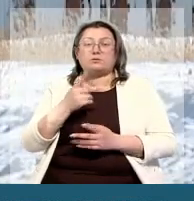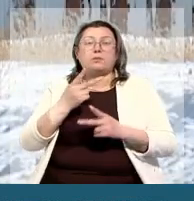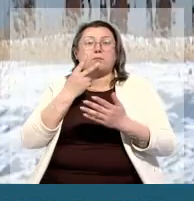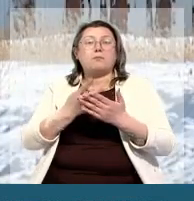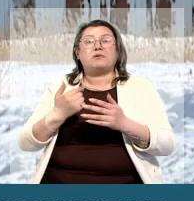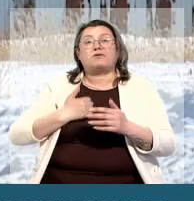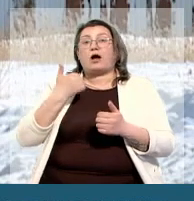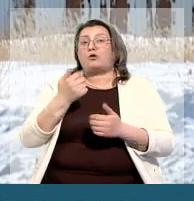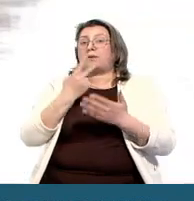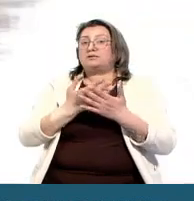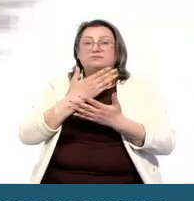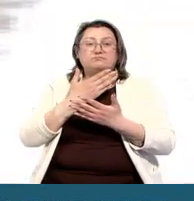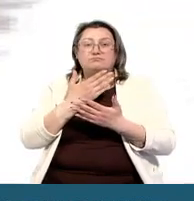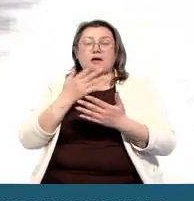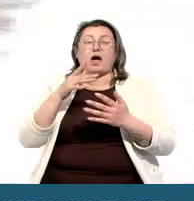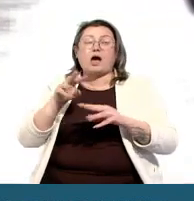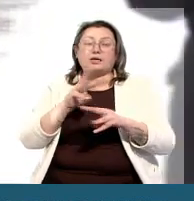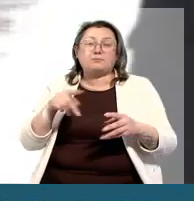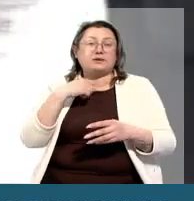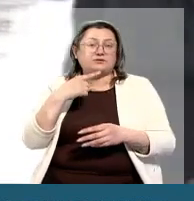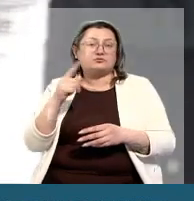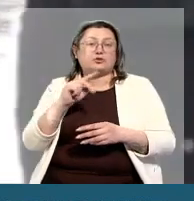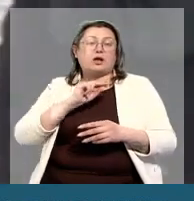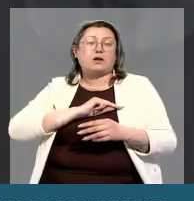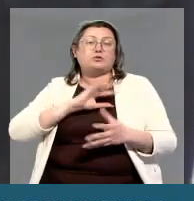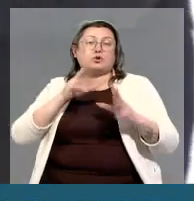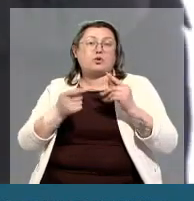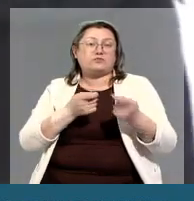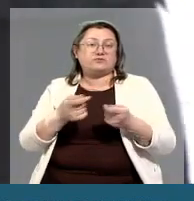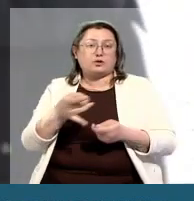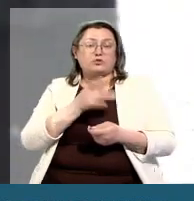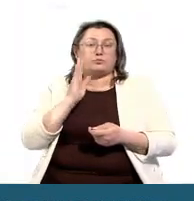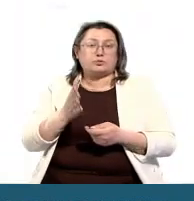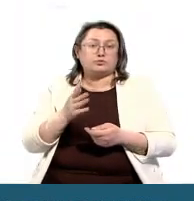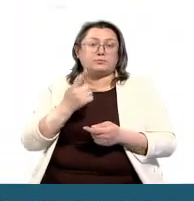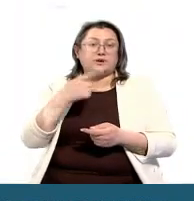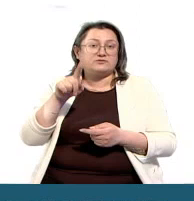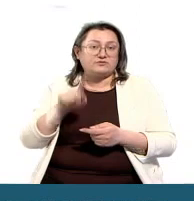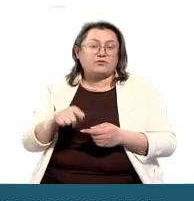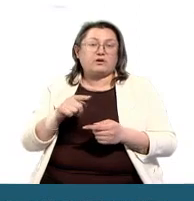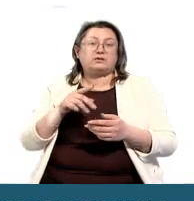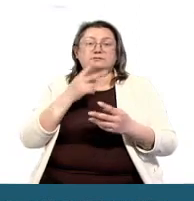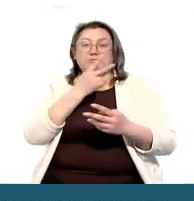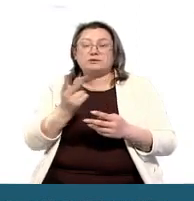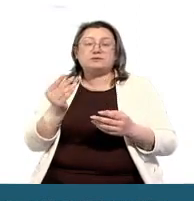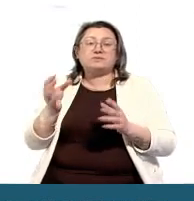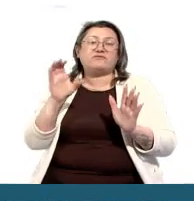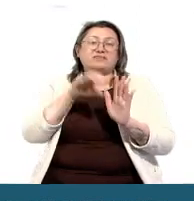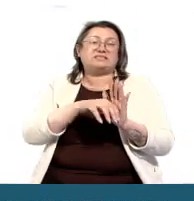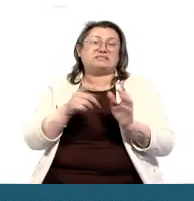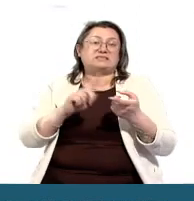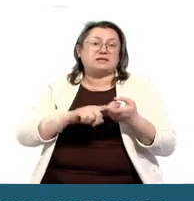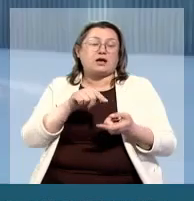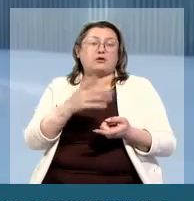похвастаться хорошими показателями. Аким области подчеркнет, что оценку работы руководства регионов будут прежде всего выставлять, исходя из привлечения